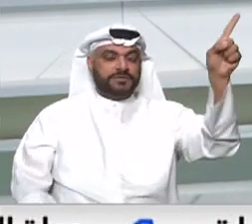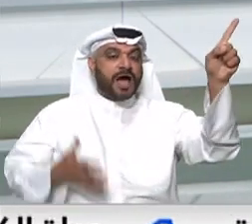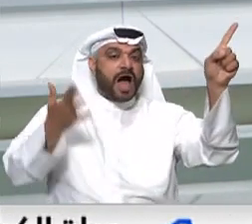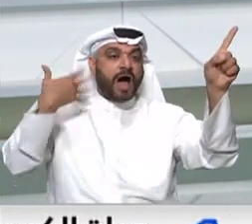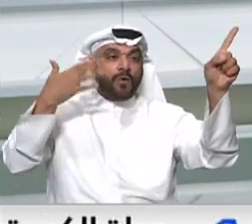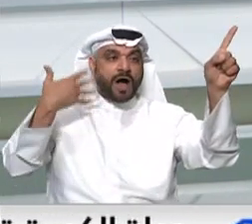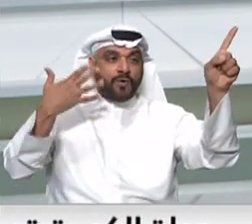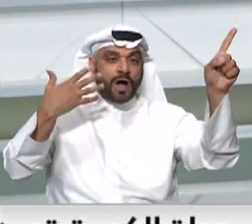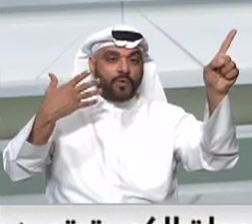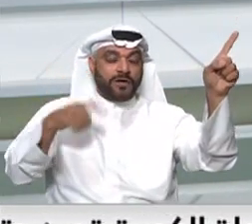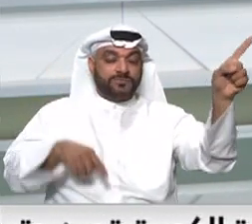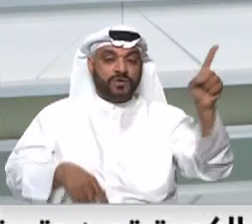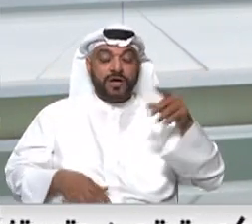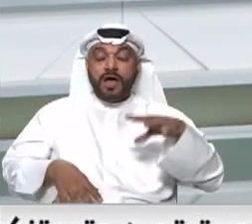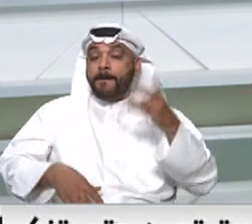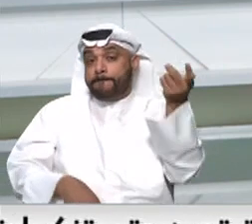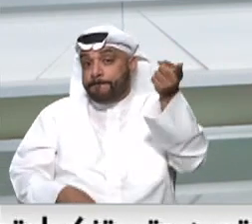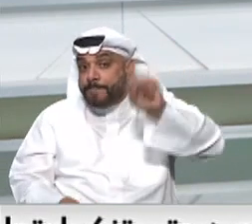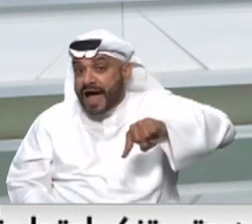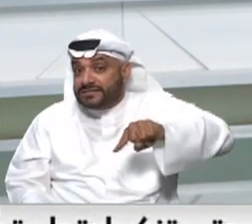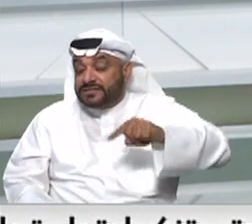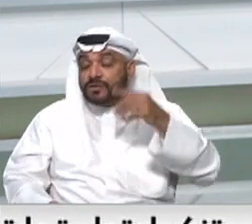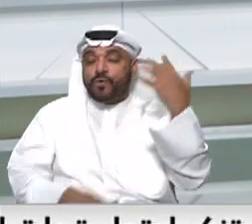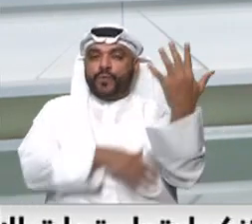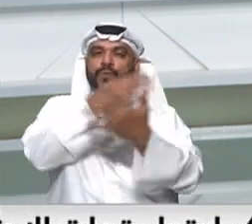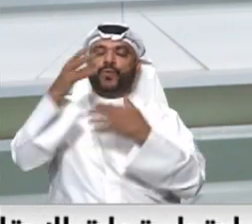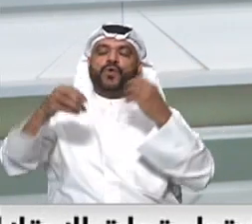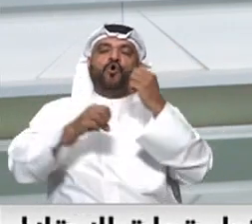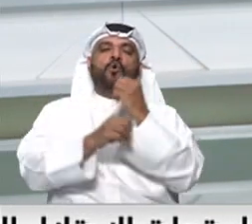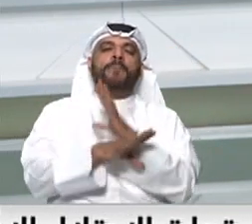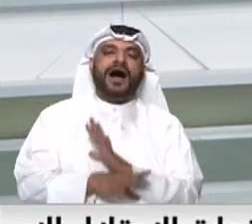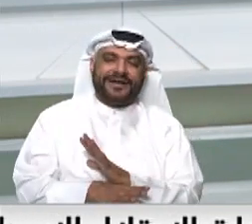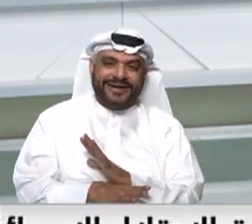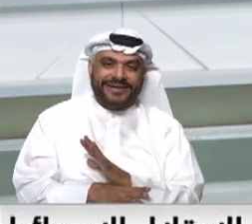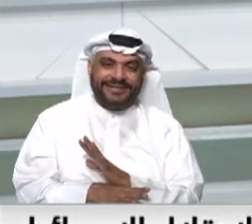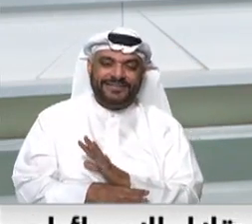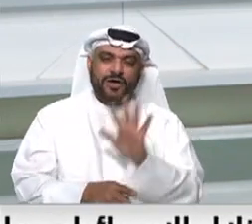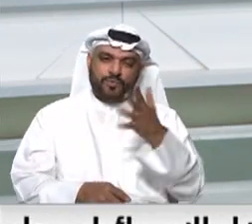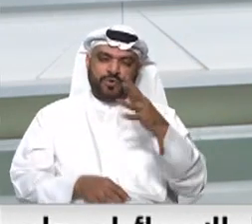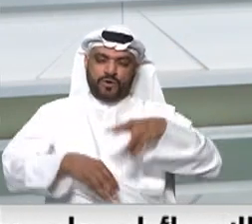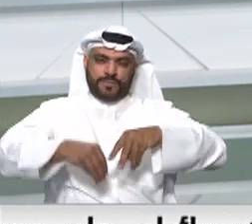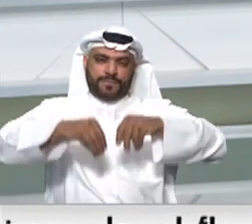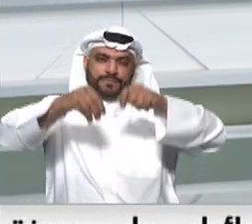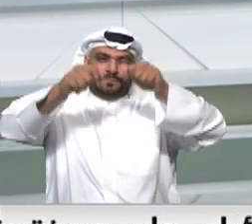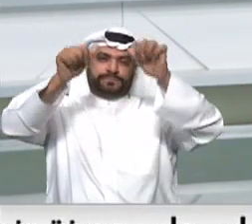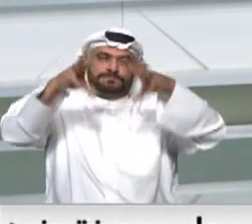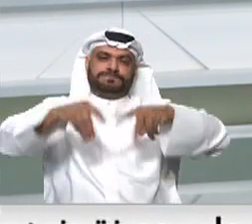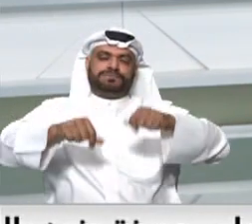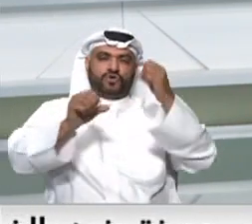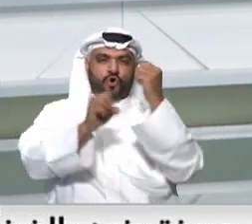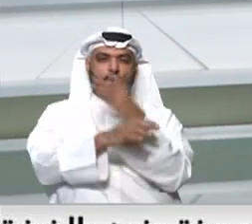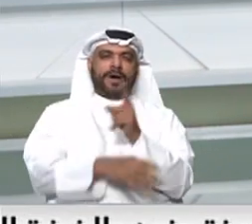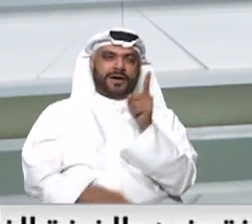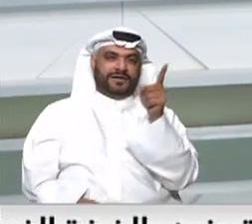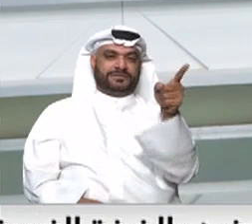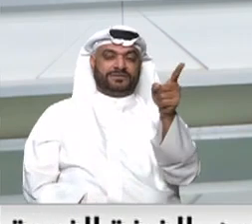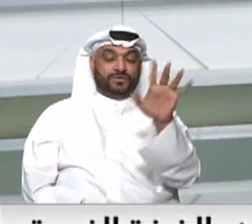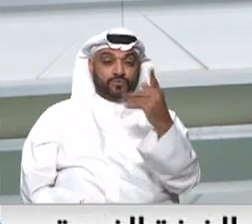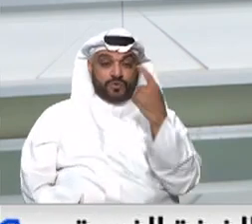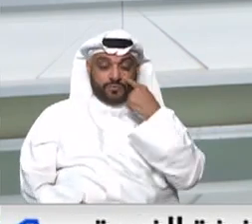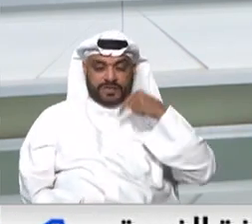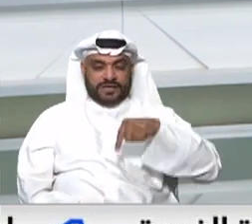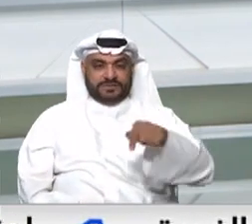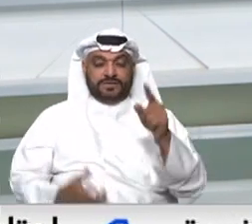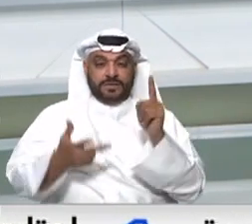فرص الغبار المثال راح تكون قائمه خاصه على المناطق الصحراويه والمكشوفه قد تتاثر بعض المناطق السكنيه بهذه الفرص من الغبار